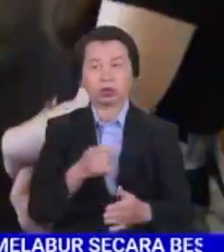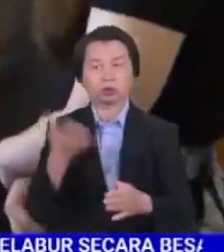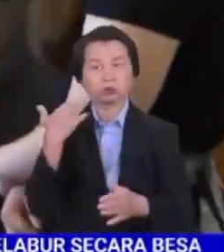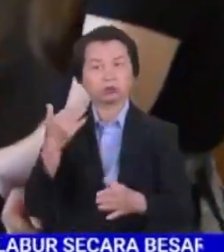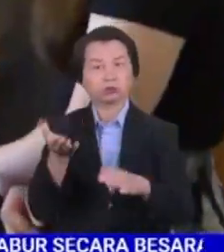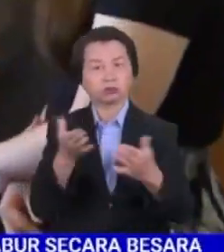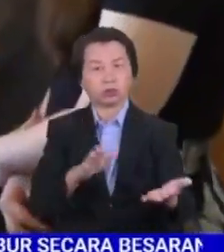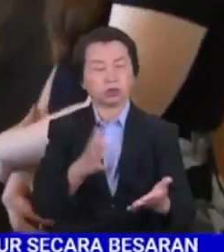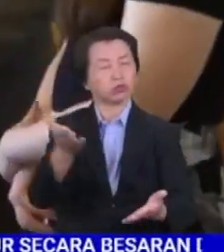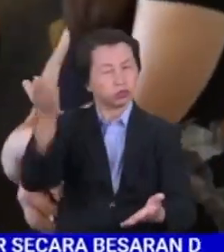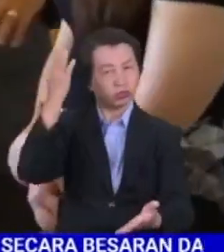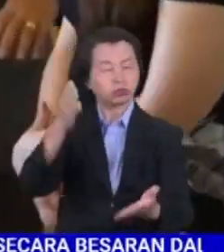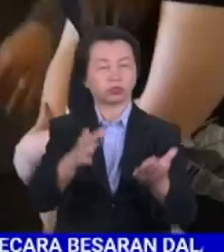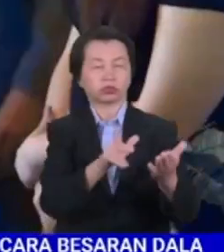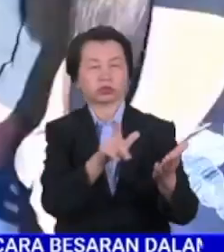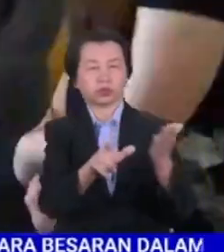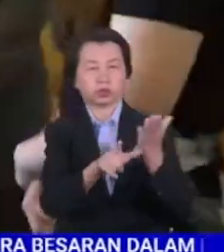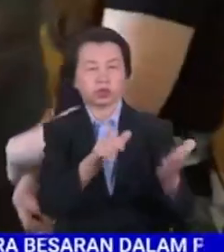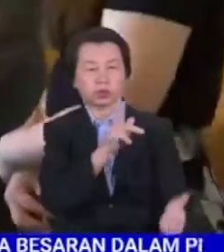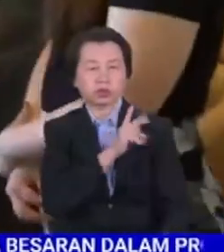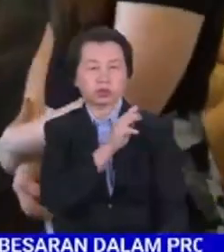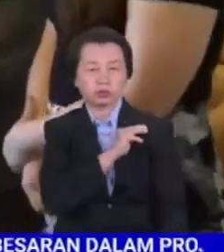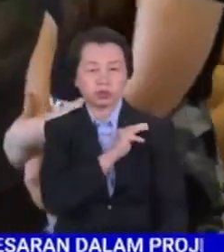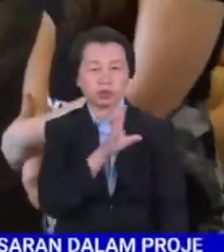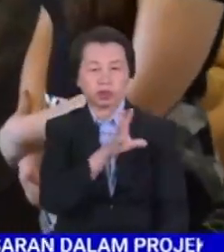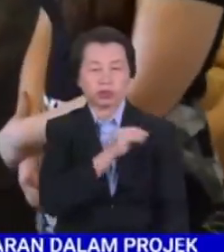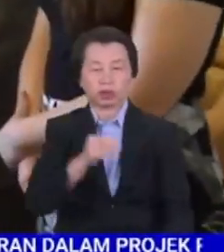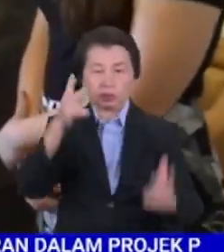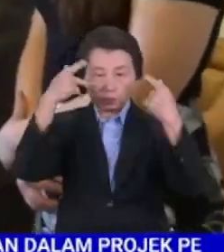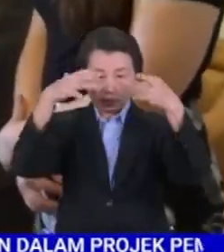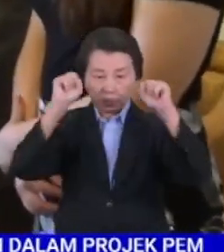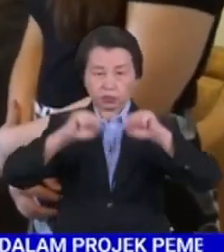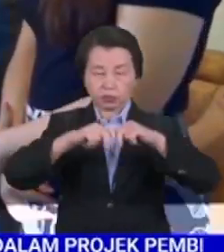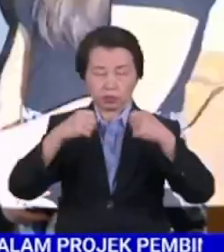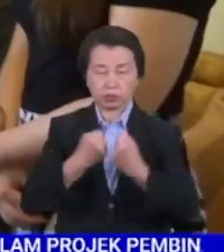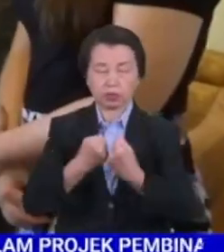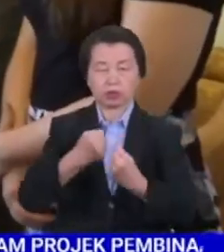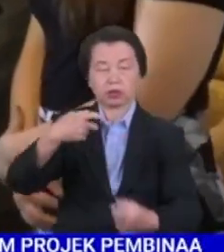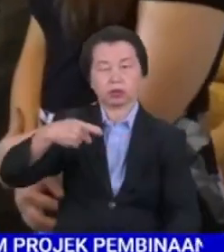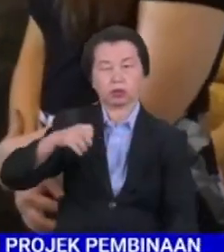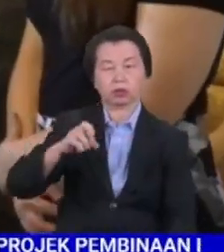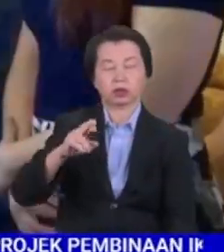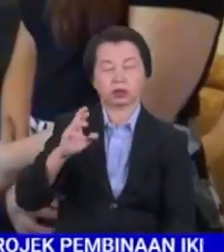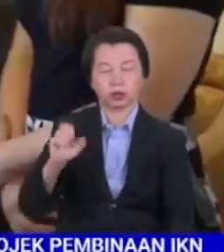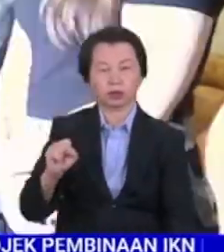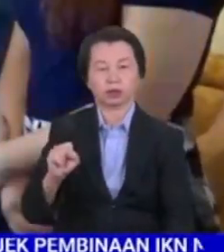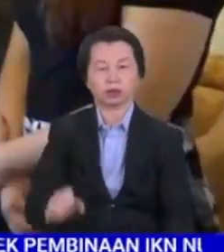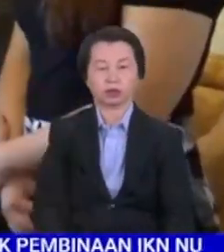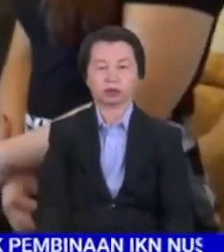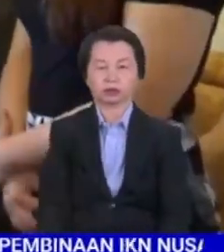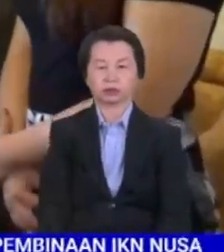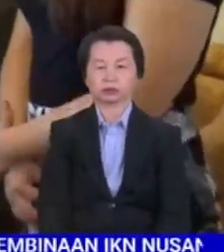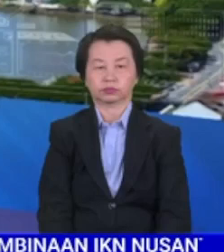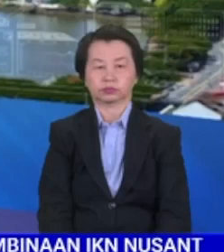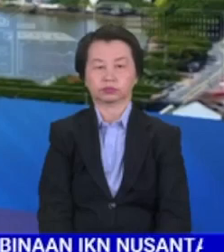itu merupakan timbalan Ketua Menteri, juga merupakan Presiden Parti Rakyat Sarawak.